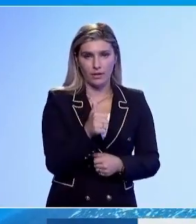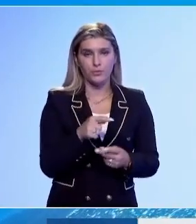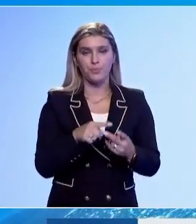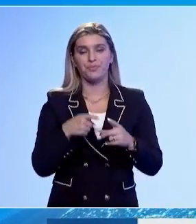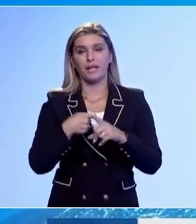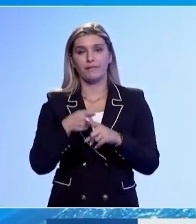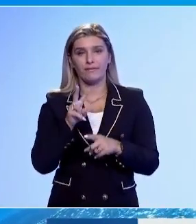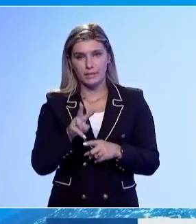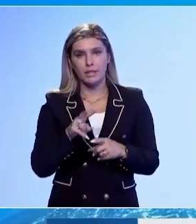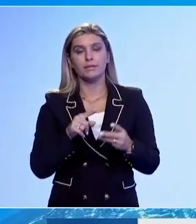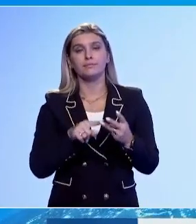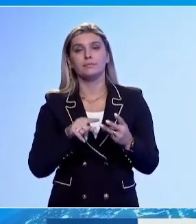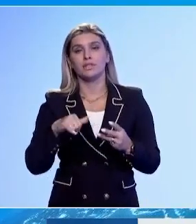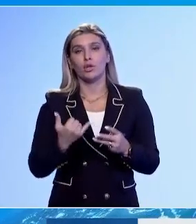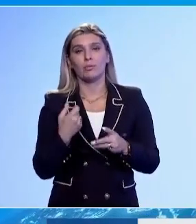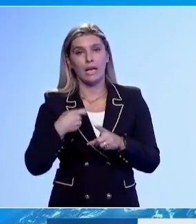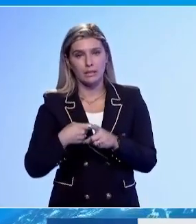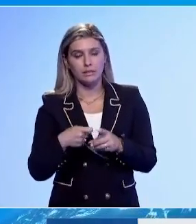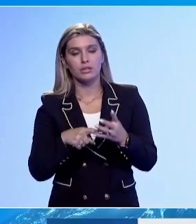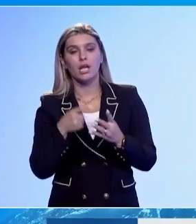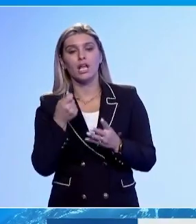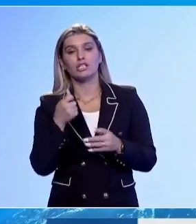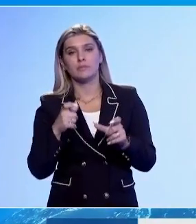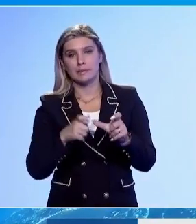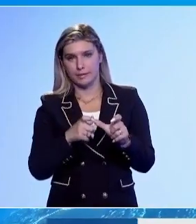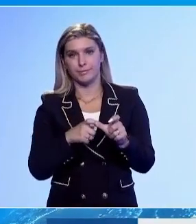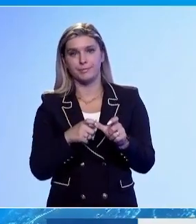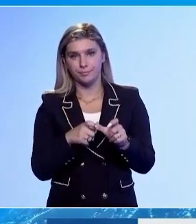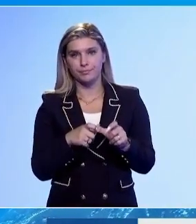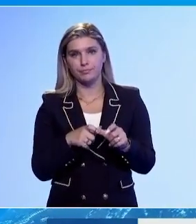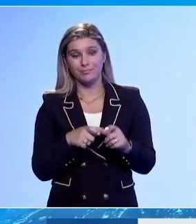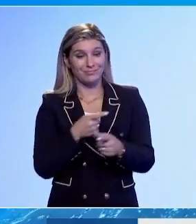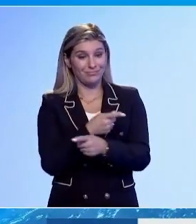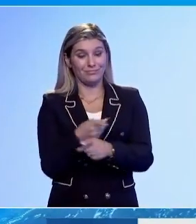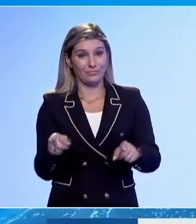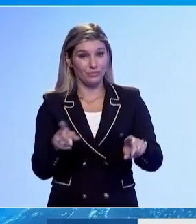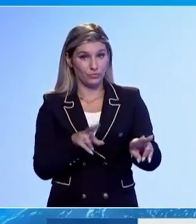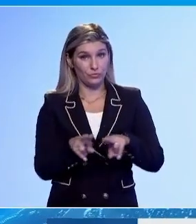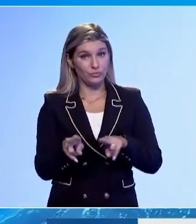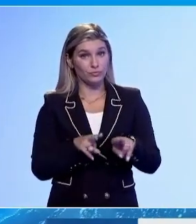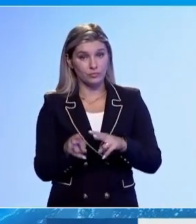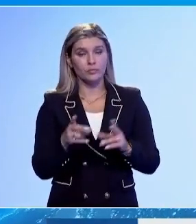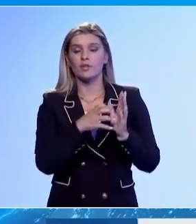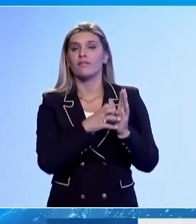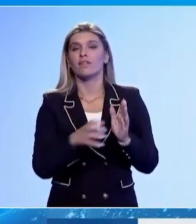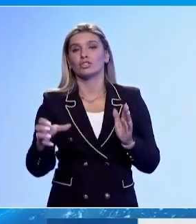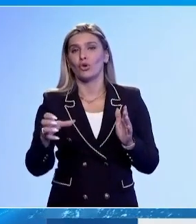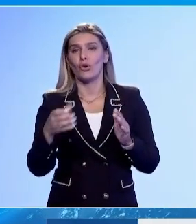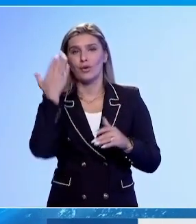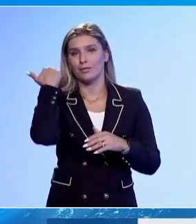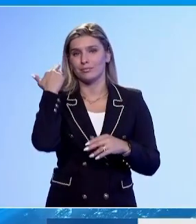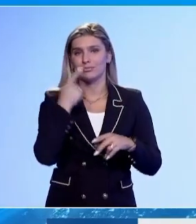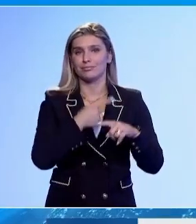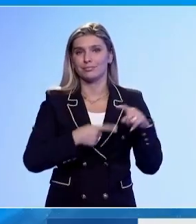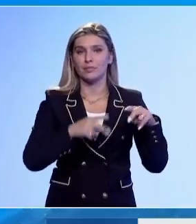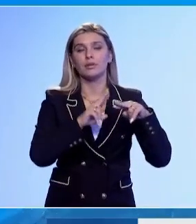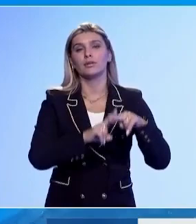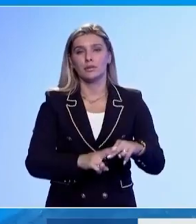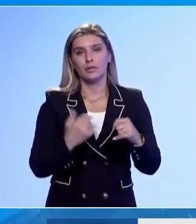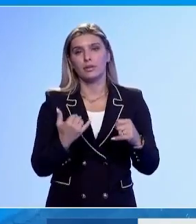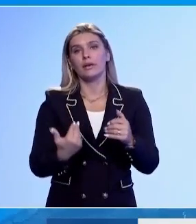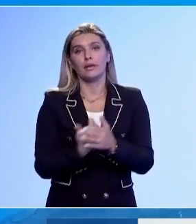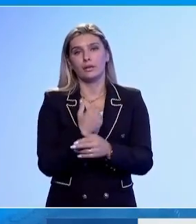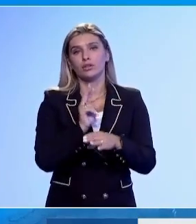Kadri Veseli, Jakup Krasniqi e Recep Selimi. Në këtë gjykim pritet të vazhdimi dëshmive të dëshmitarve të radhës. Gjykimi